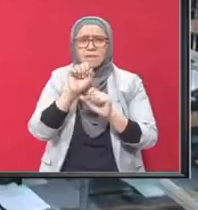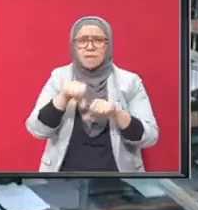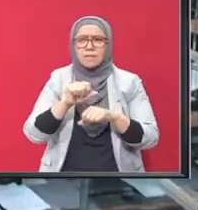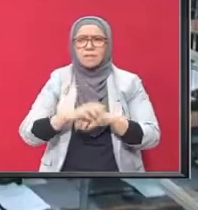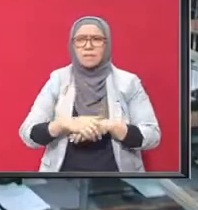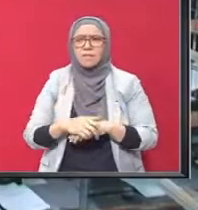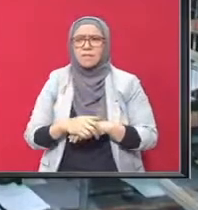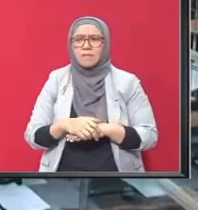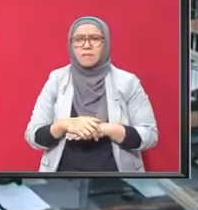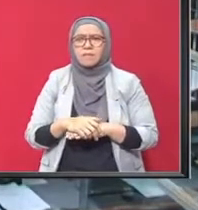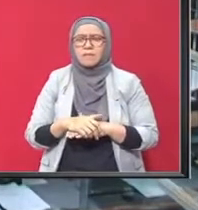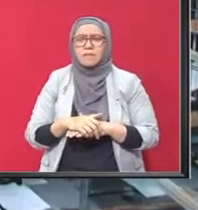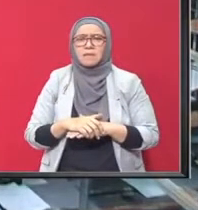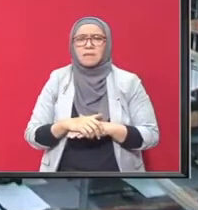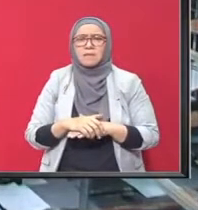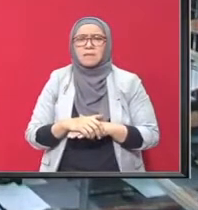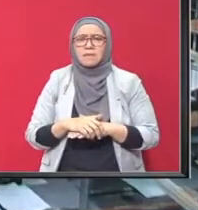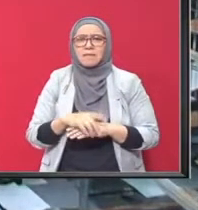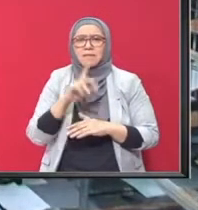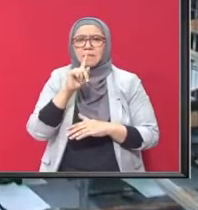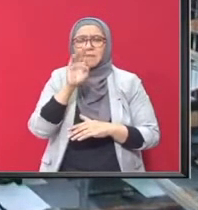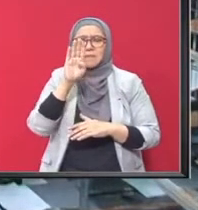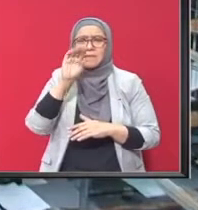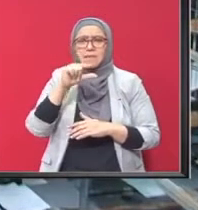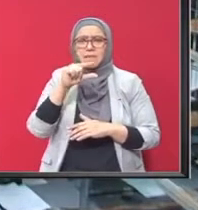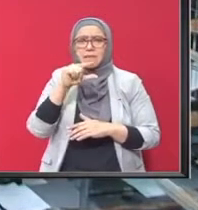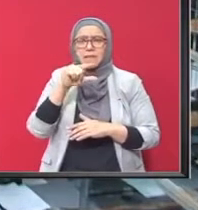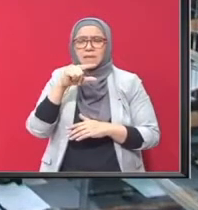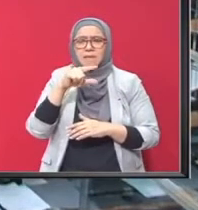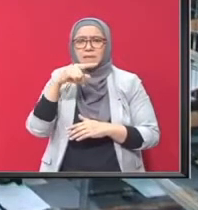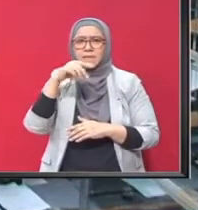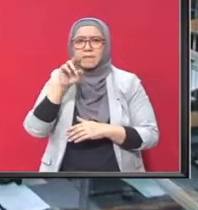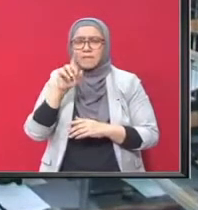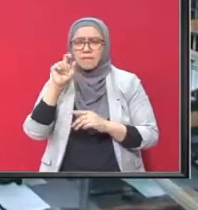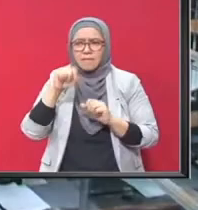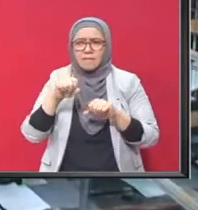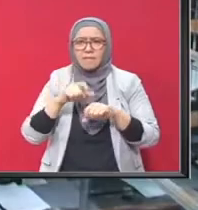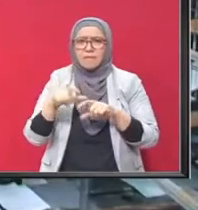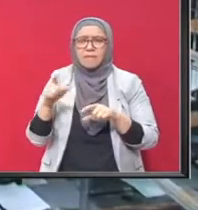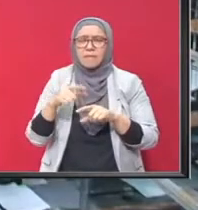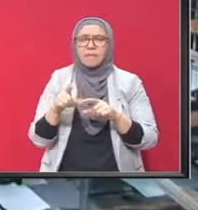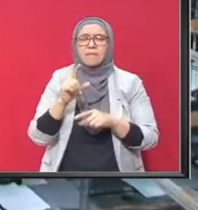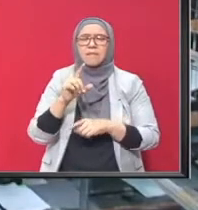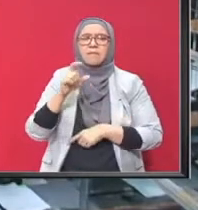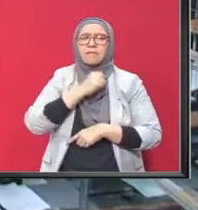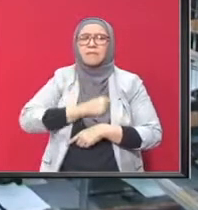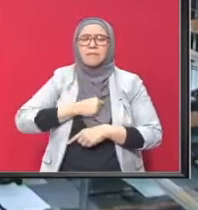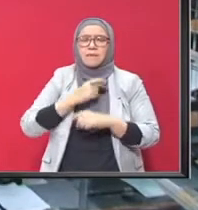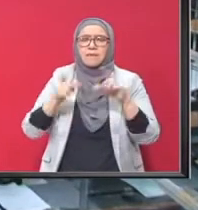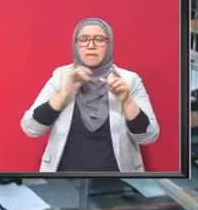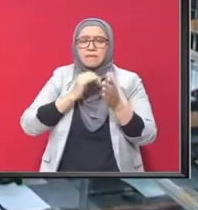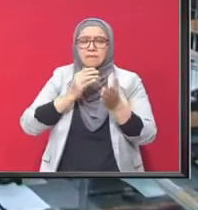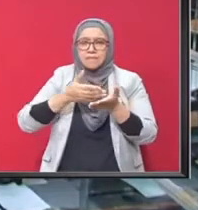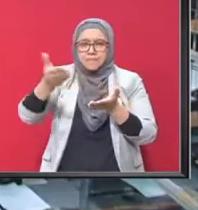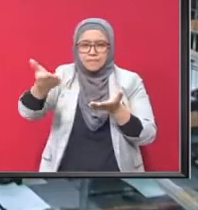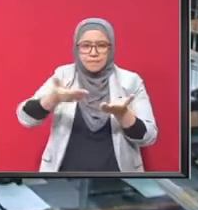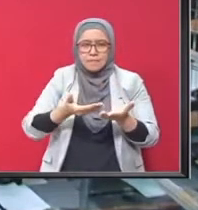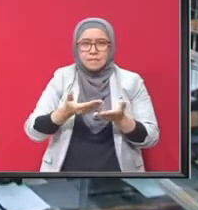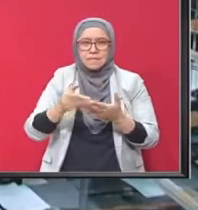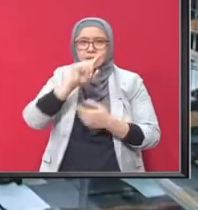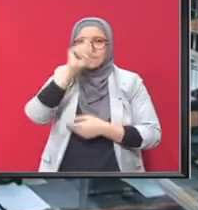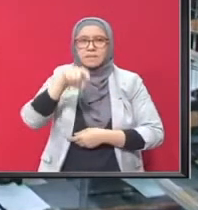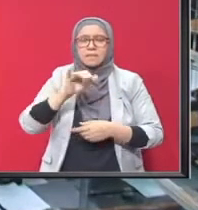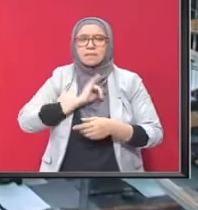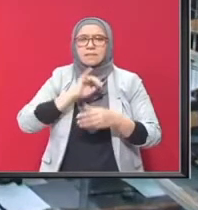melihat mama sip sedekah yang bodoh amat kami zibe Selamat salah seterusnya assalamualaikum warahmatullah tertua